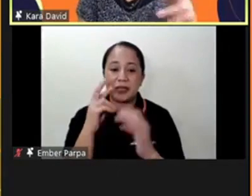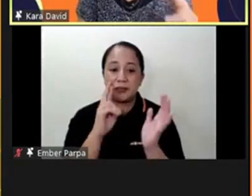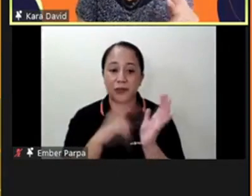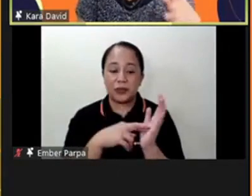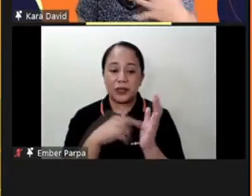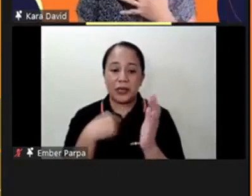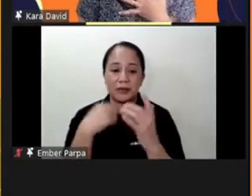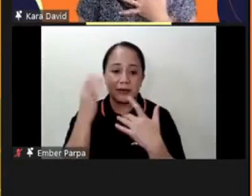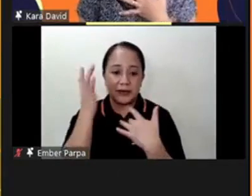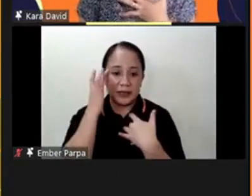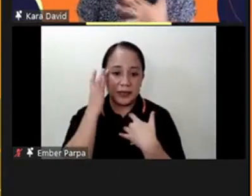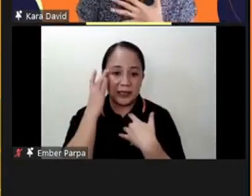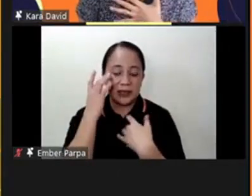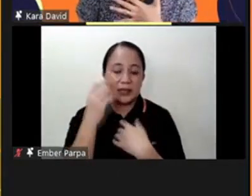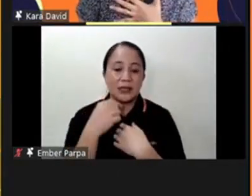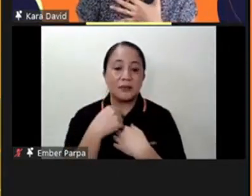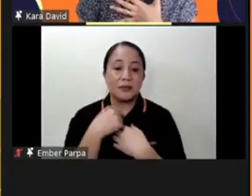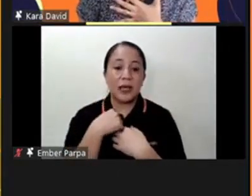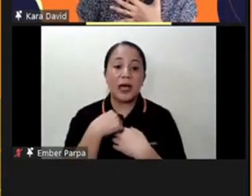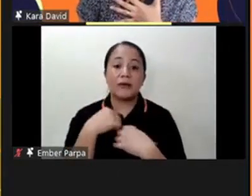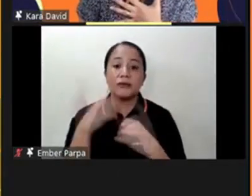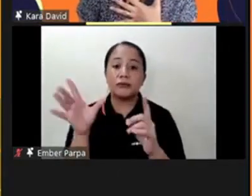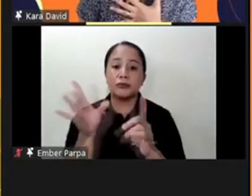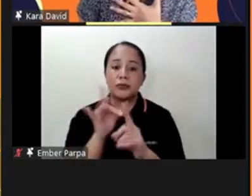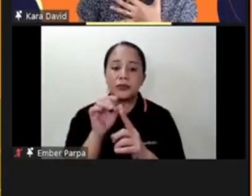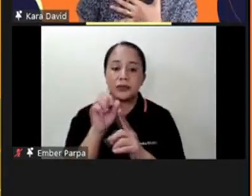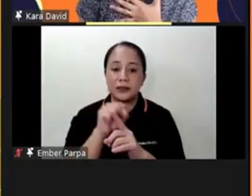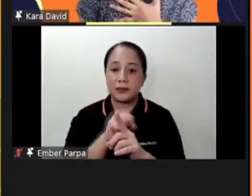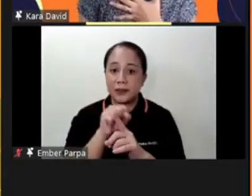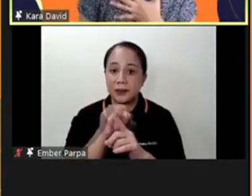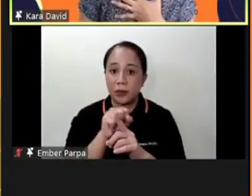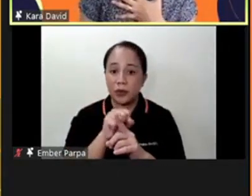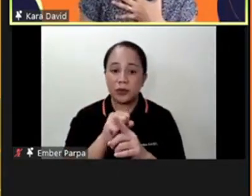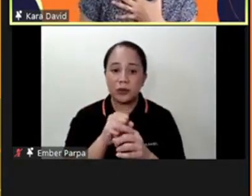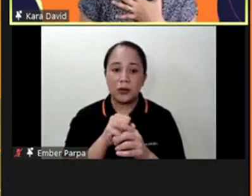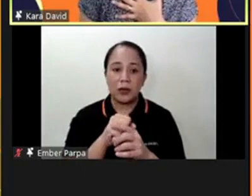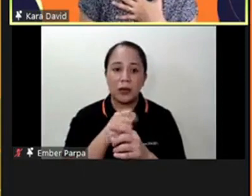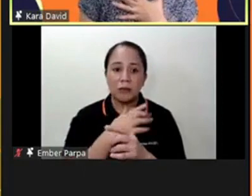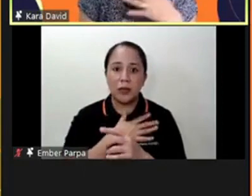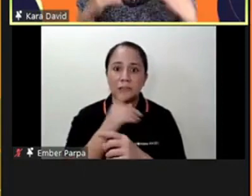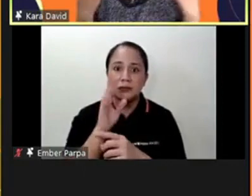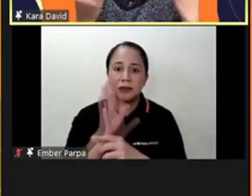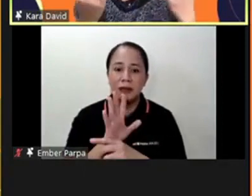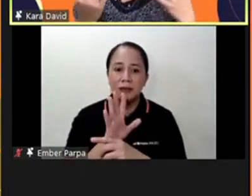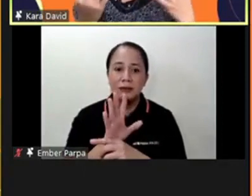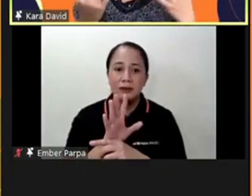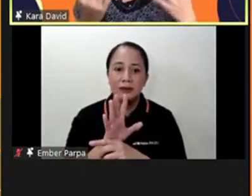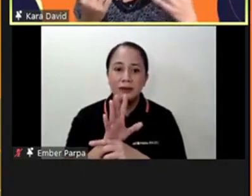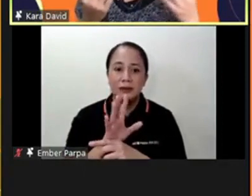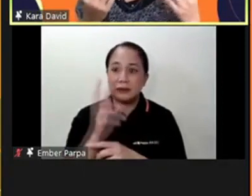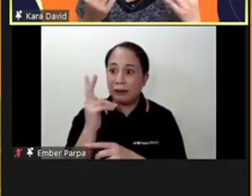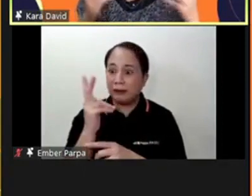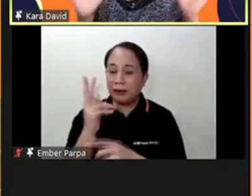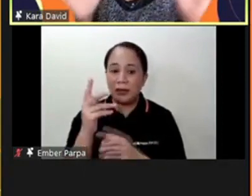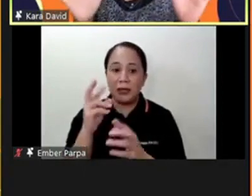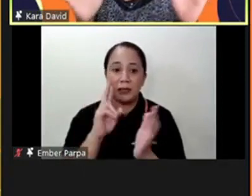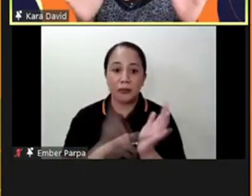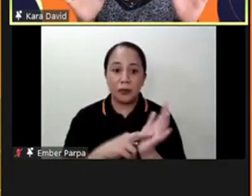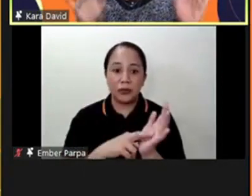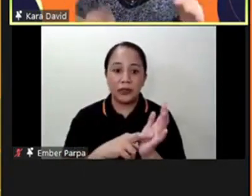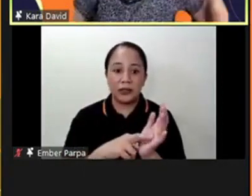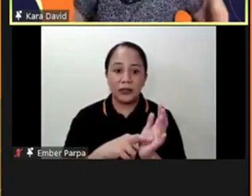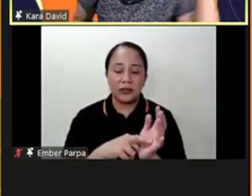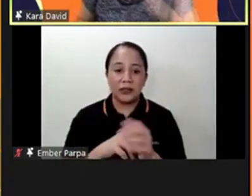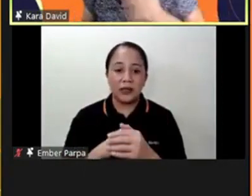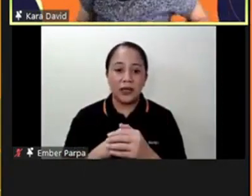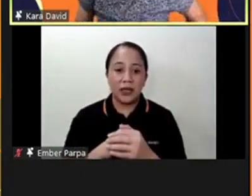sakit. So ako, I got COVID noong September. Ay, Diyos ko. 30 kami na reporters, 30 kami na